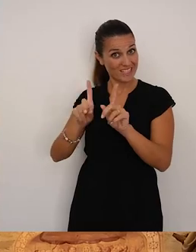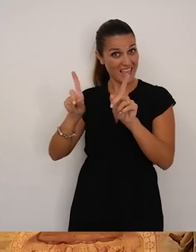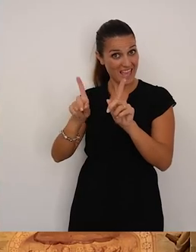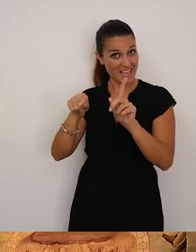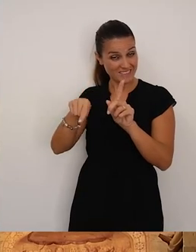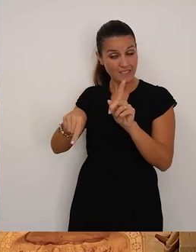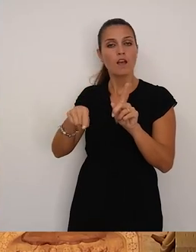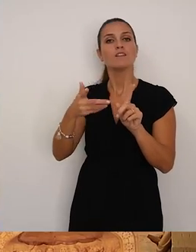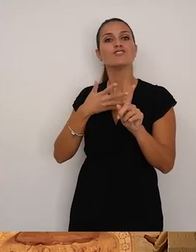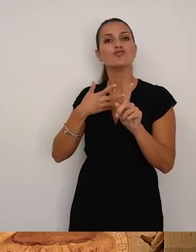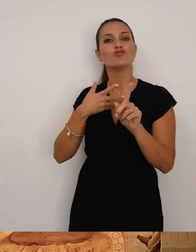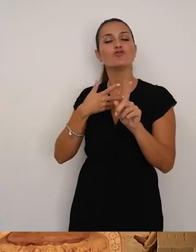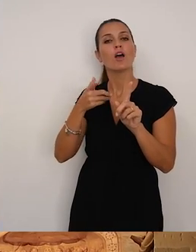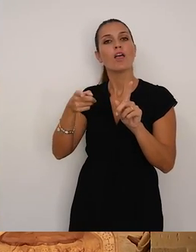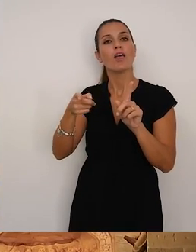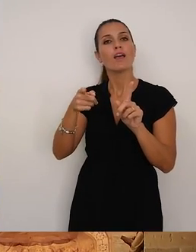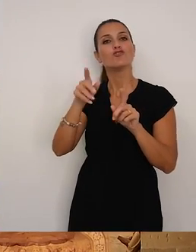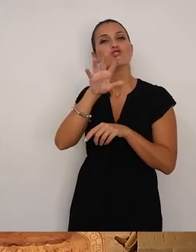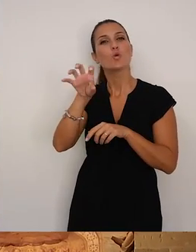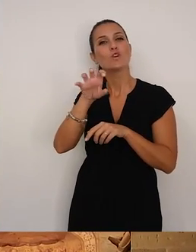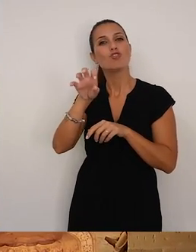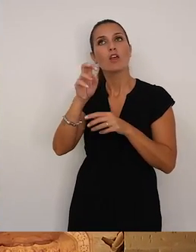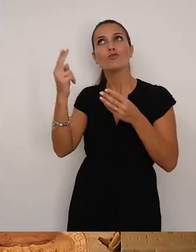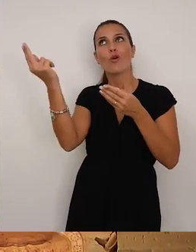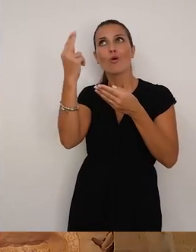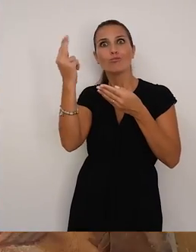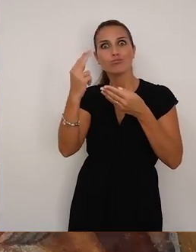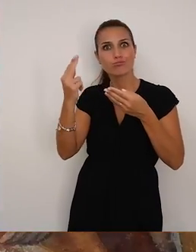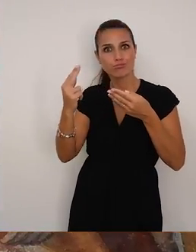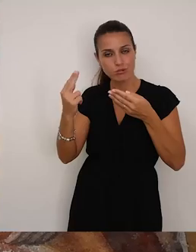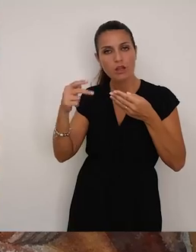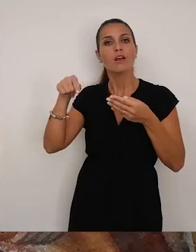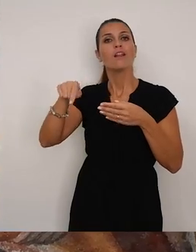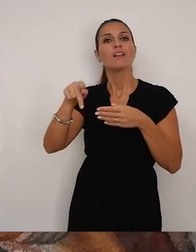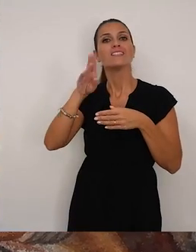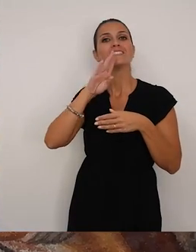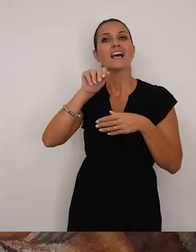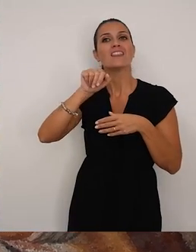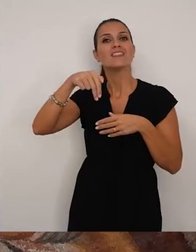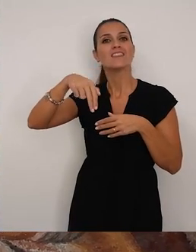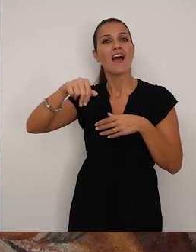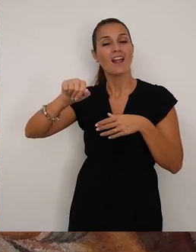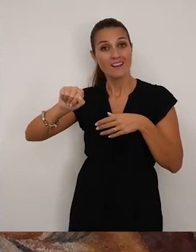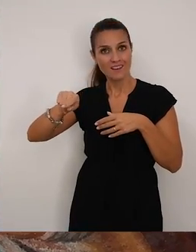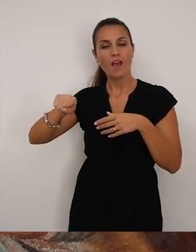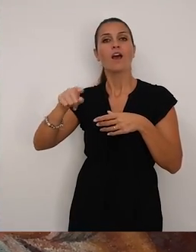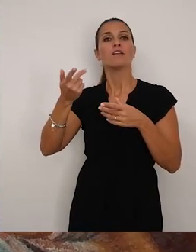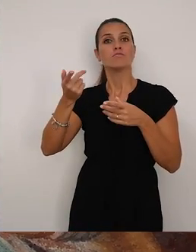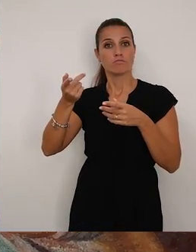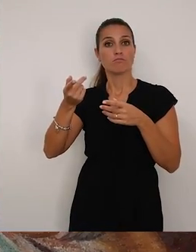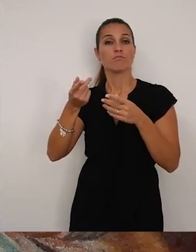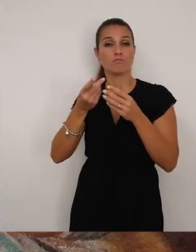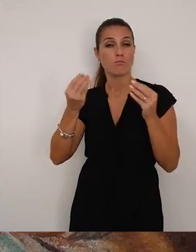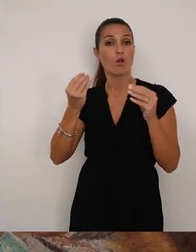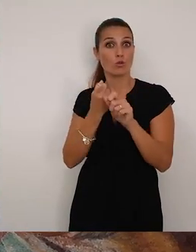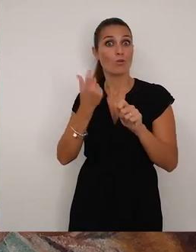All'interno si ammira la raffinatezza pittorica del Cinquecento salentino, che qui a Sant'Anna si manifesta in rappresentazioni di elevata